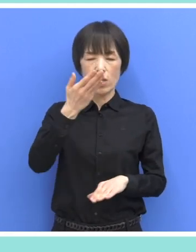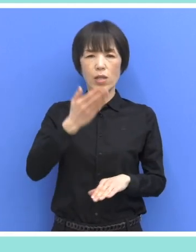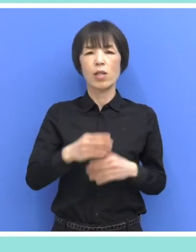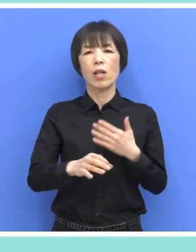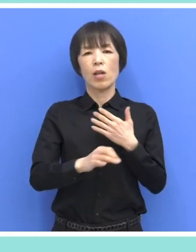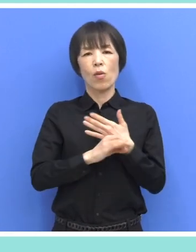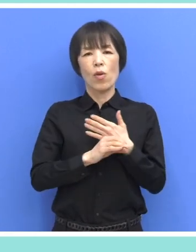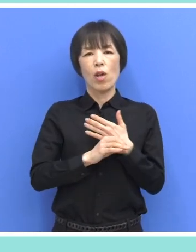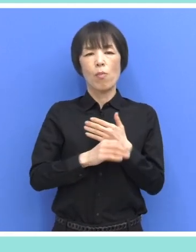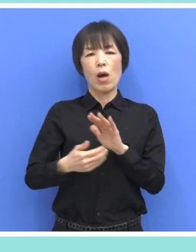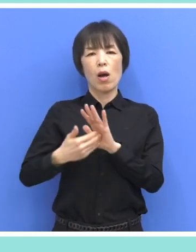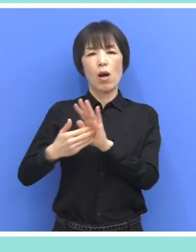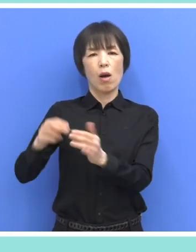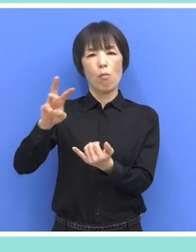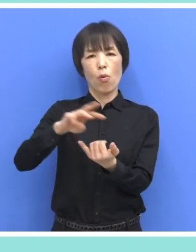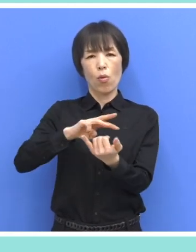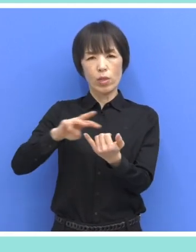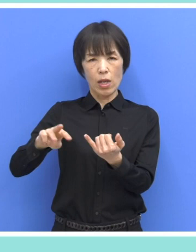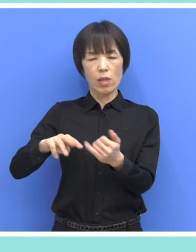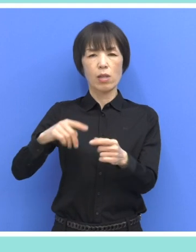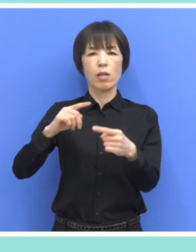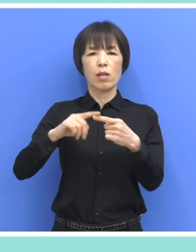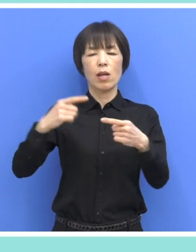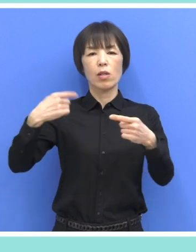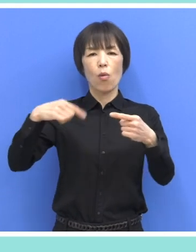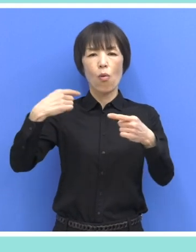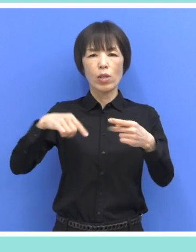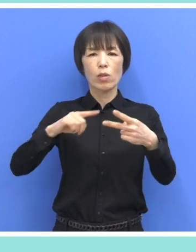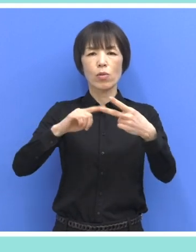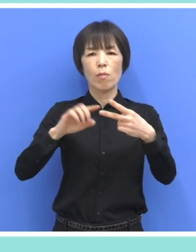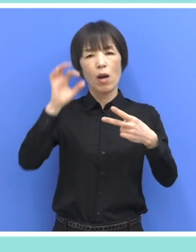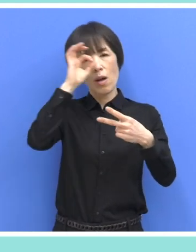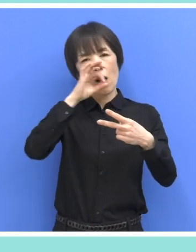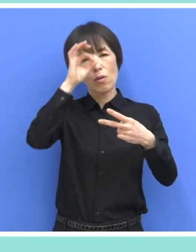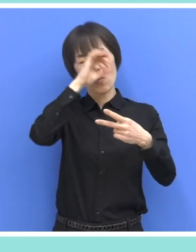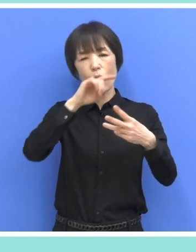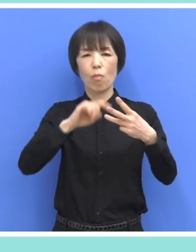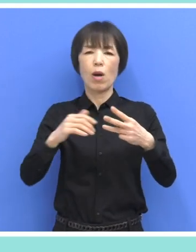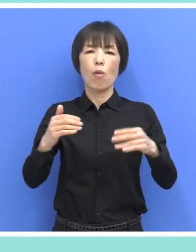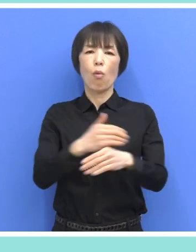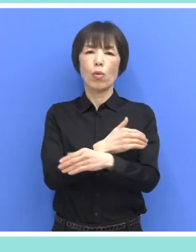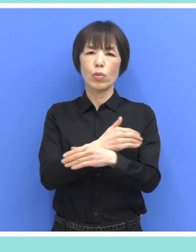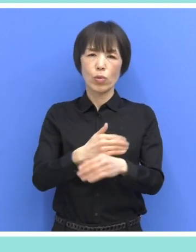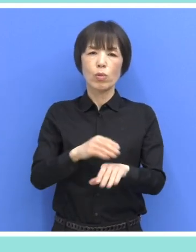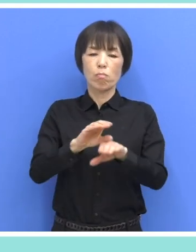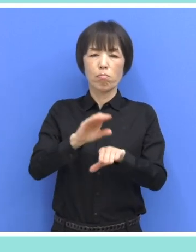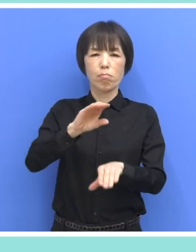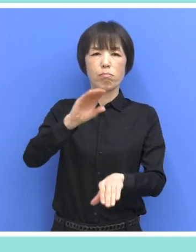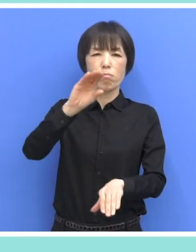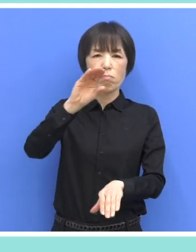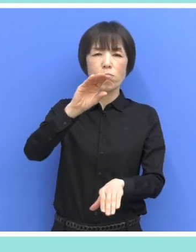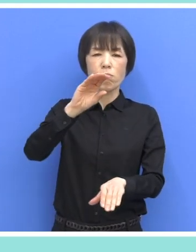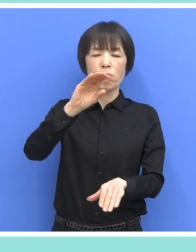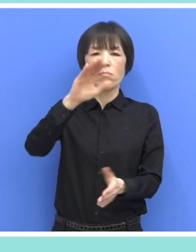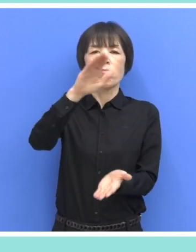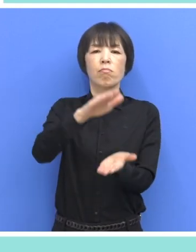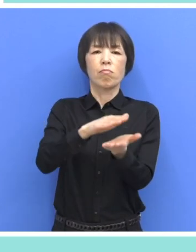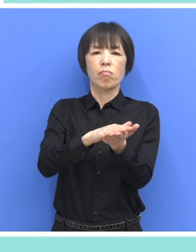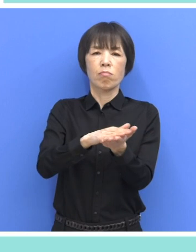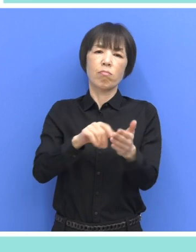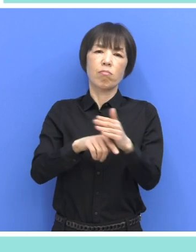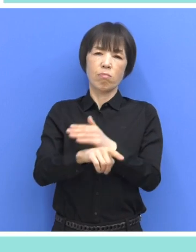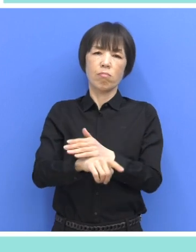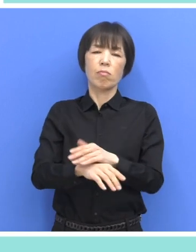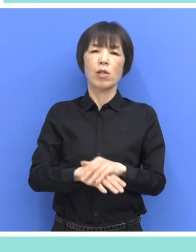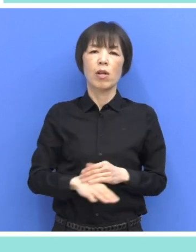に防災、教育、観光、交通、いろんなことがこうくっついていきます。